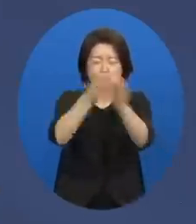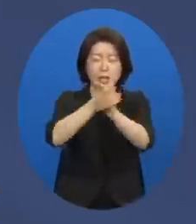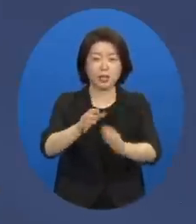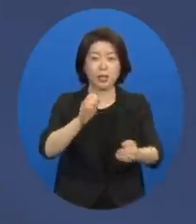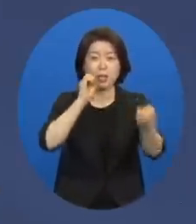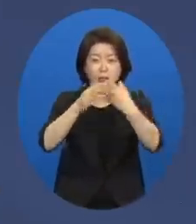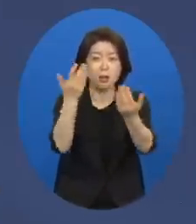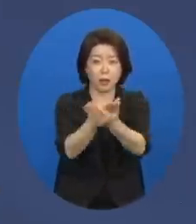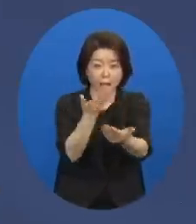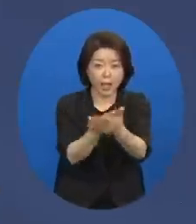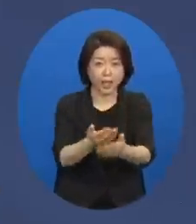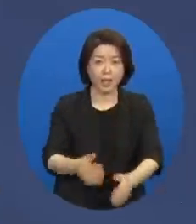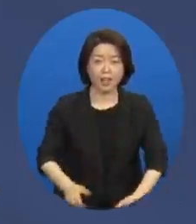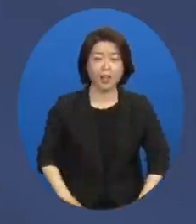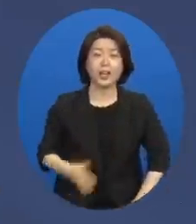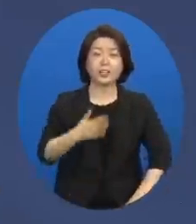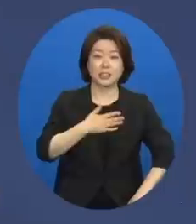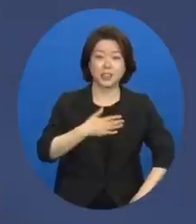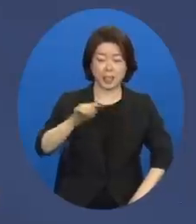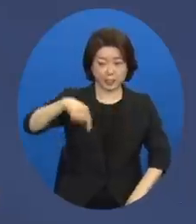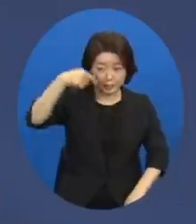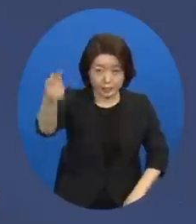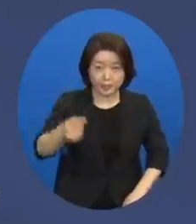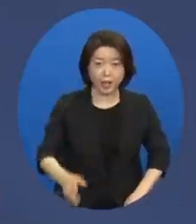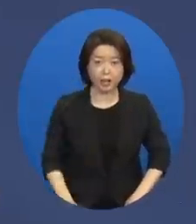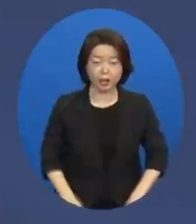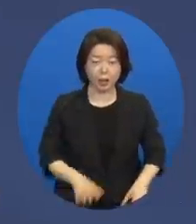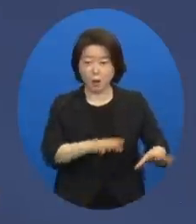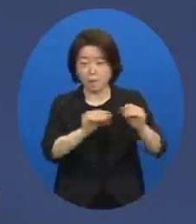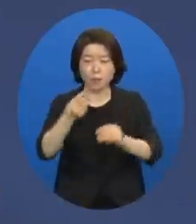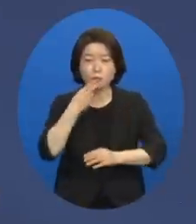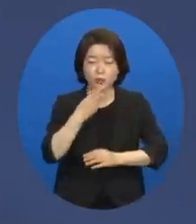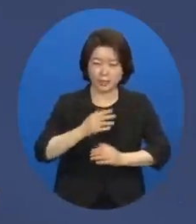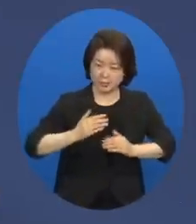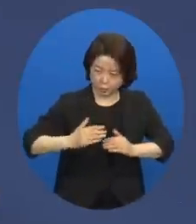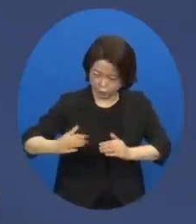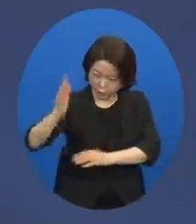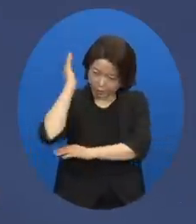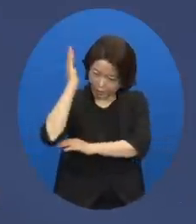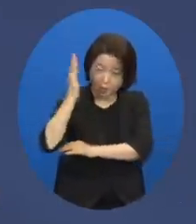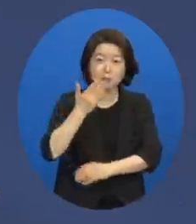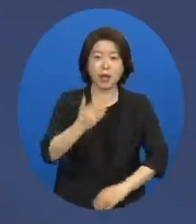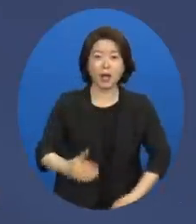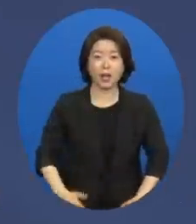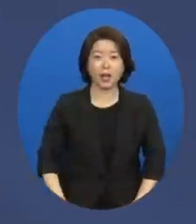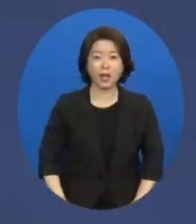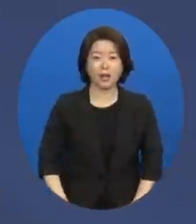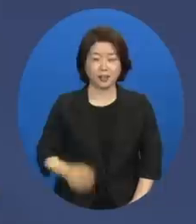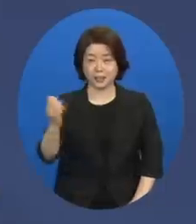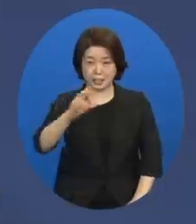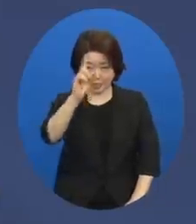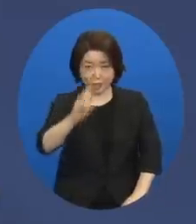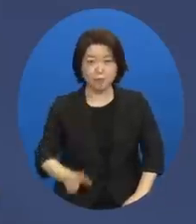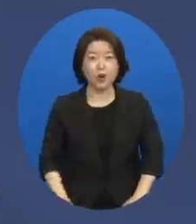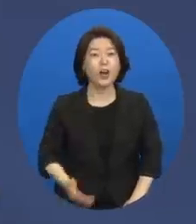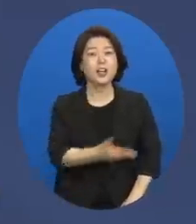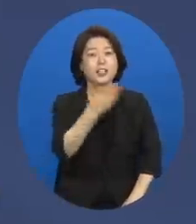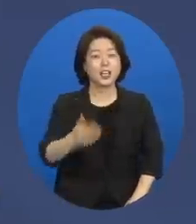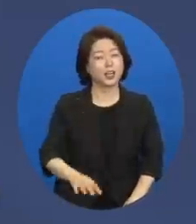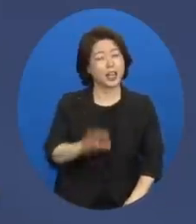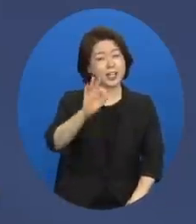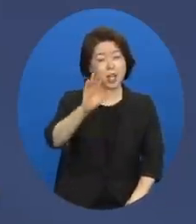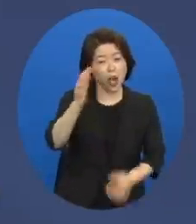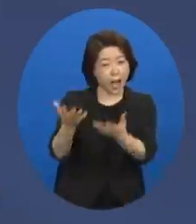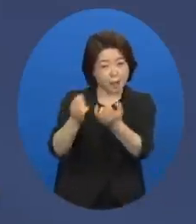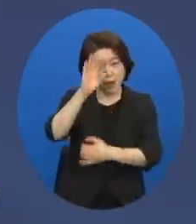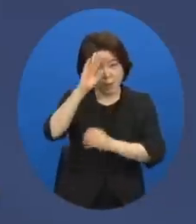이렇게 대답을 해 주셔야 제가 그 다음 멈추지 않고 그냥 직행할 수가 있단 말이에요. 다시 한번 여러분 열 문둥병자